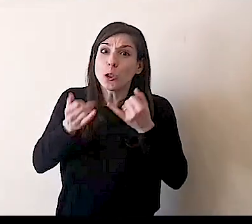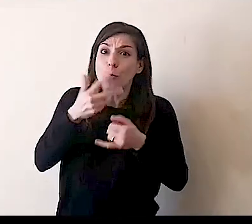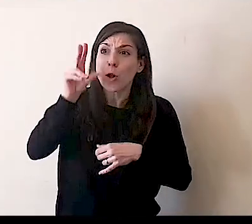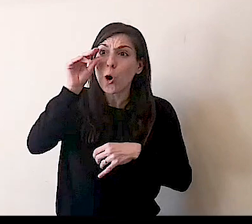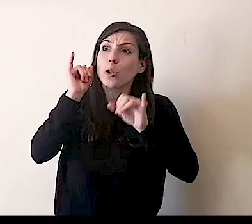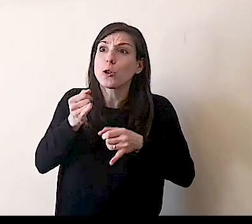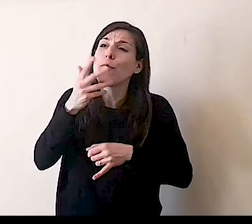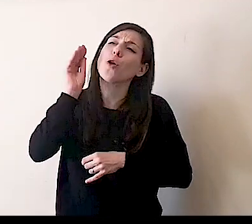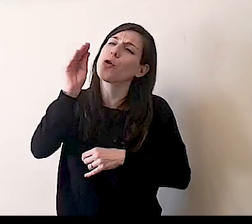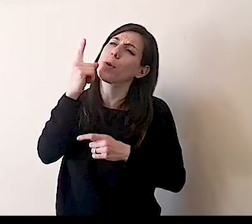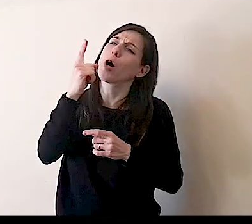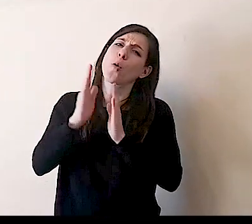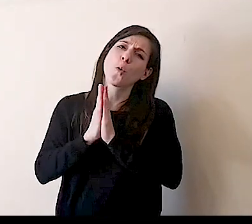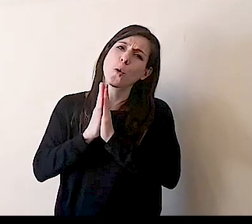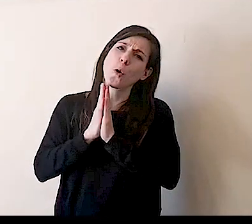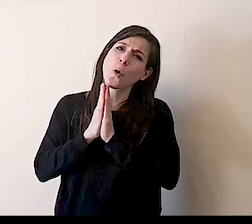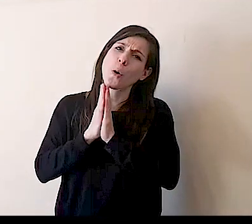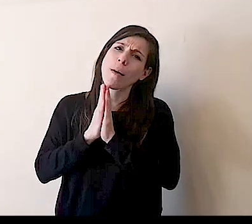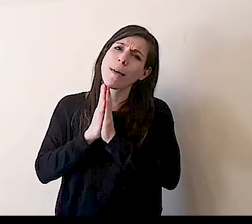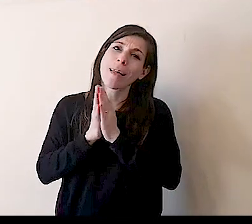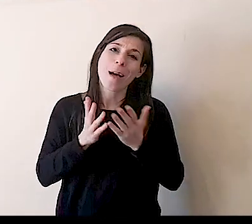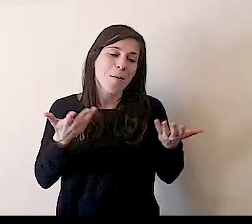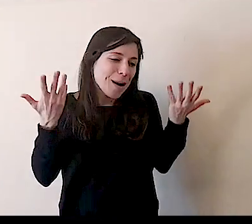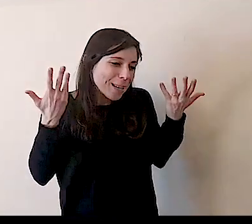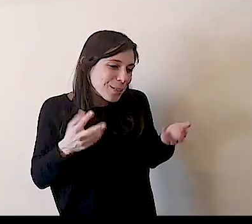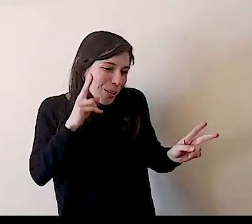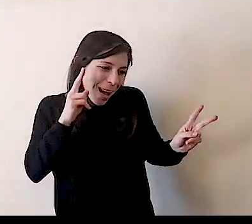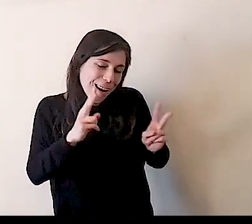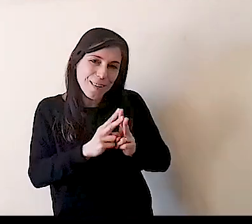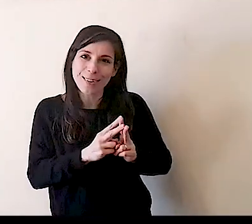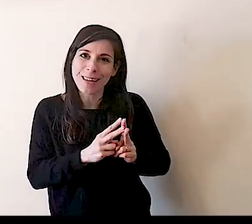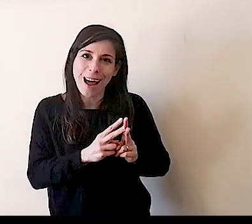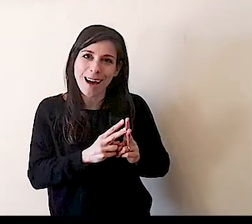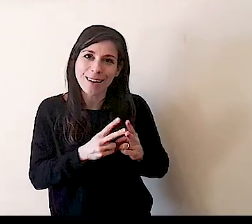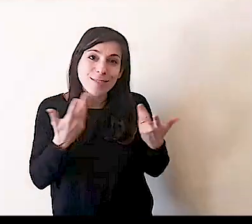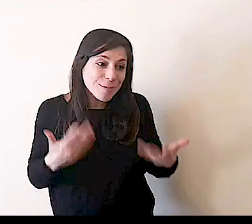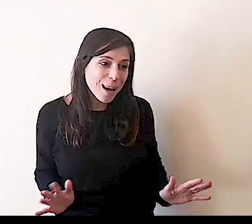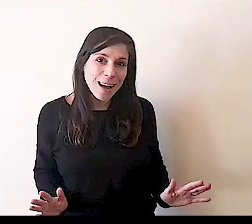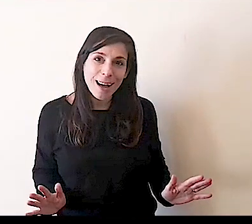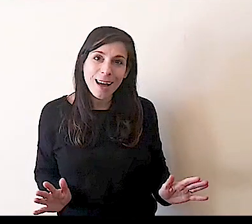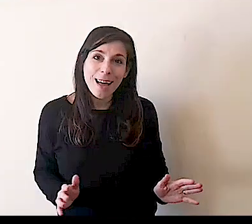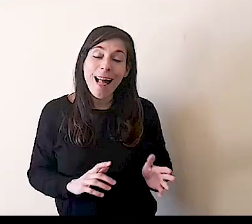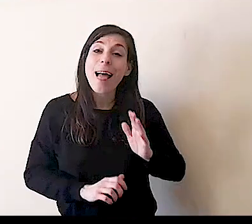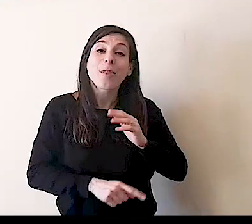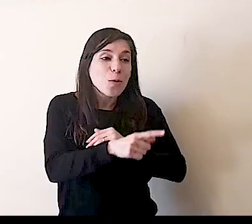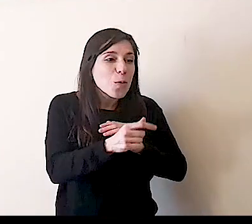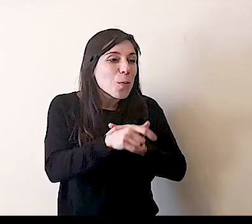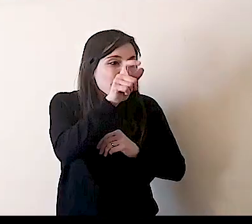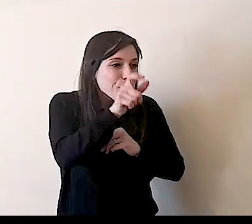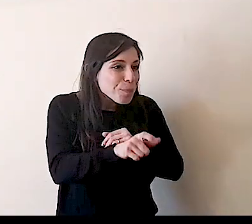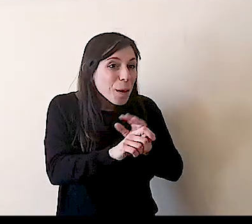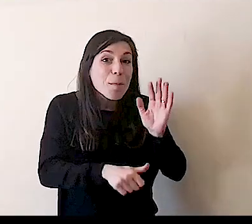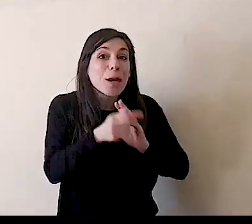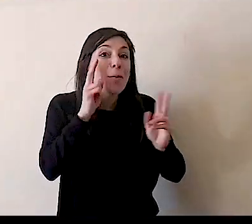sì è lui che mi devo chiedere una cosa ma l'hai già incontrato oggi è il primo che hai